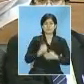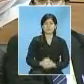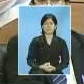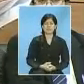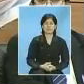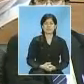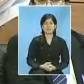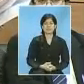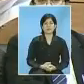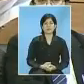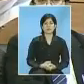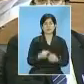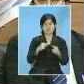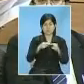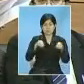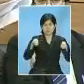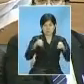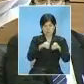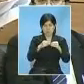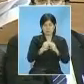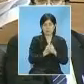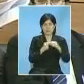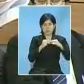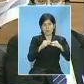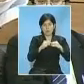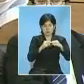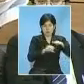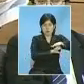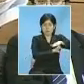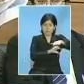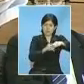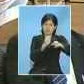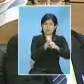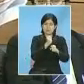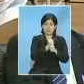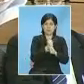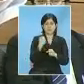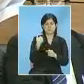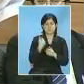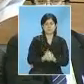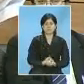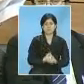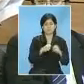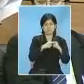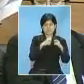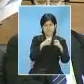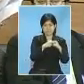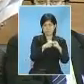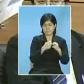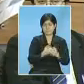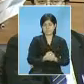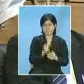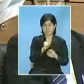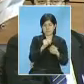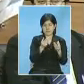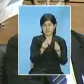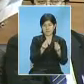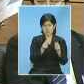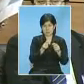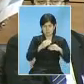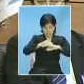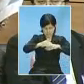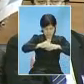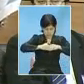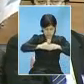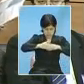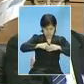เ่อบริเวณของการก่อสร้างรถไฟนะฮะสายดังกล่าวเนี่ยก็จะทำให้แนวล่นของเอ่อที่ดินส่วนที่เหลือ